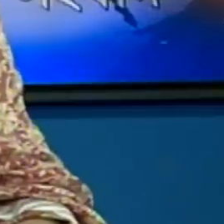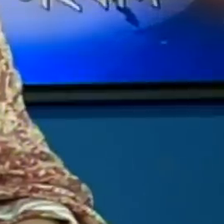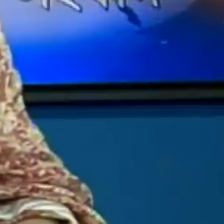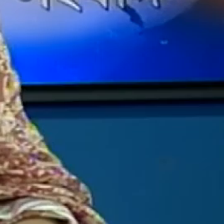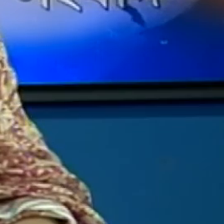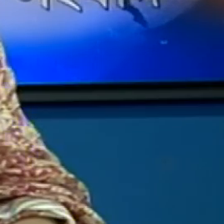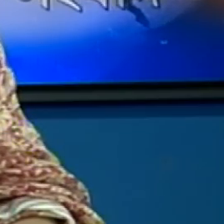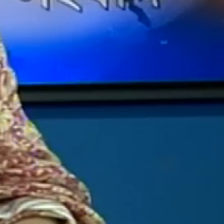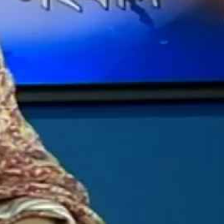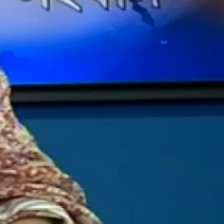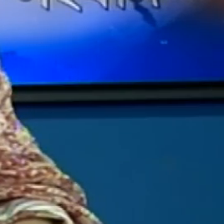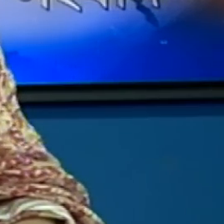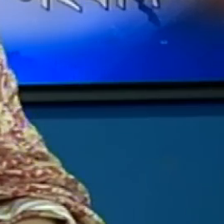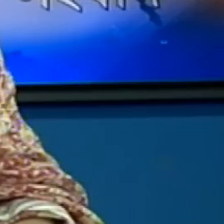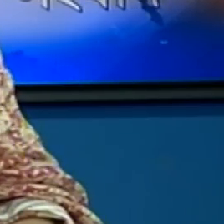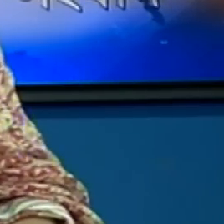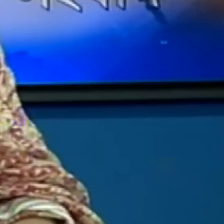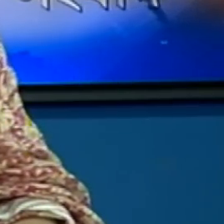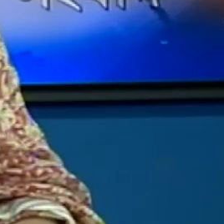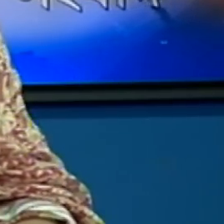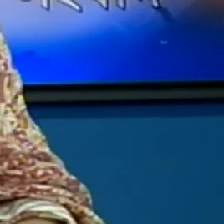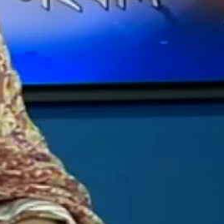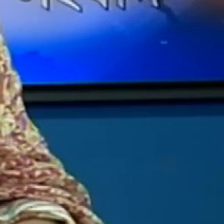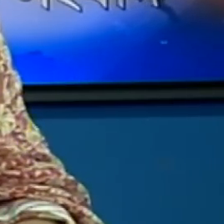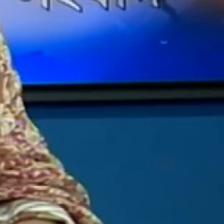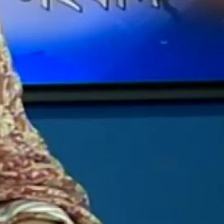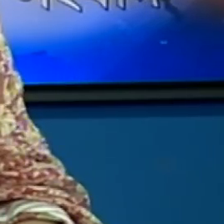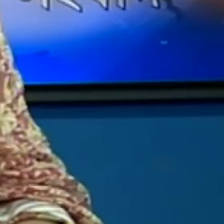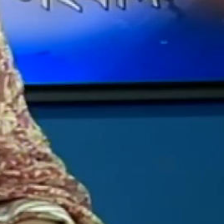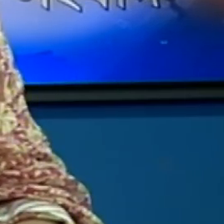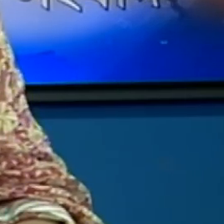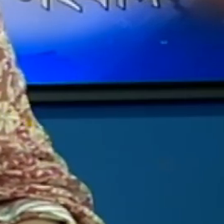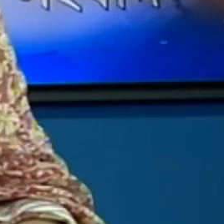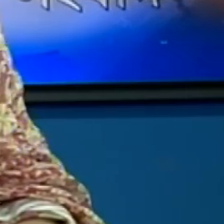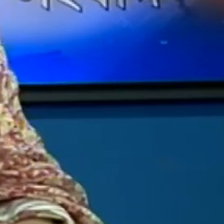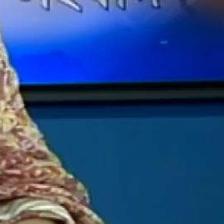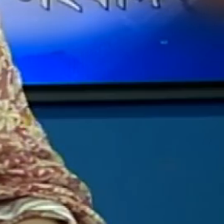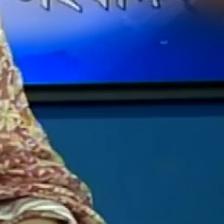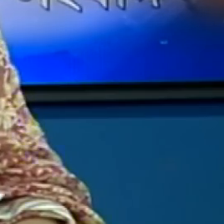পরবর্তী সংবাদ দেখার আমন্ত্রণ জানিয়ে এখনকার মতো শেষ করছি। সবাই ঘরে থাকুন, নিরাপদে থাকুন, এটিএন